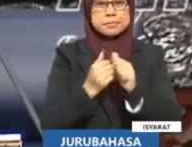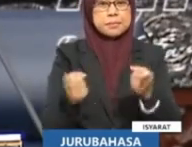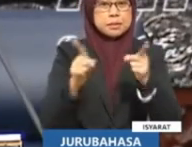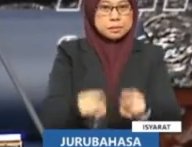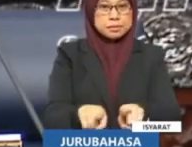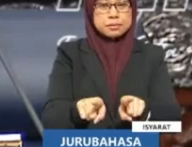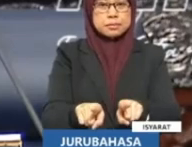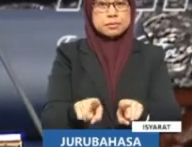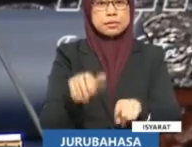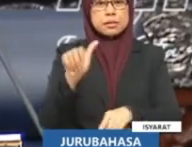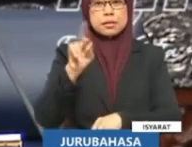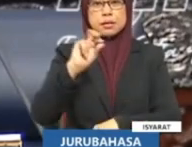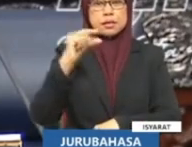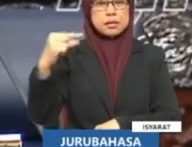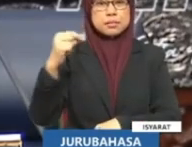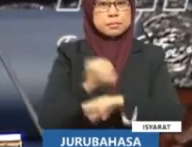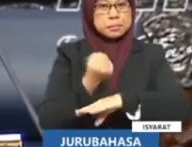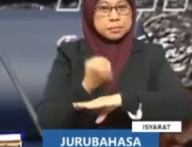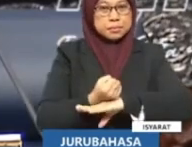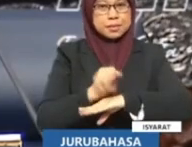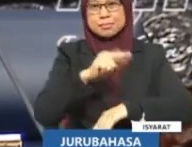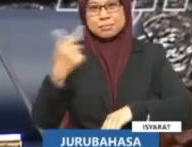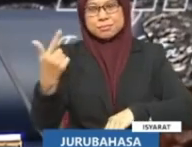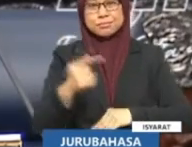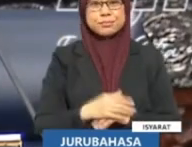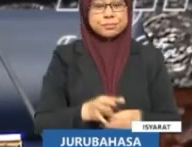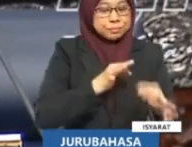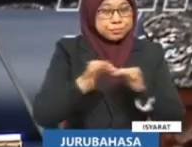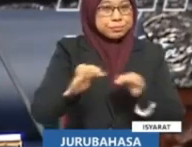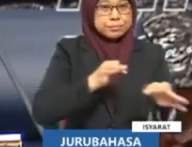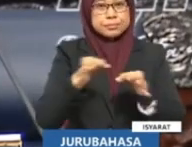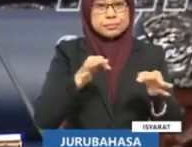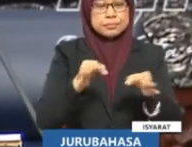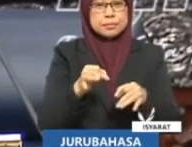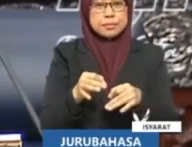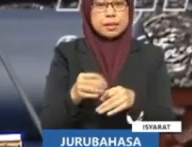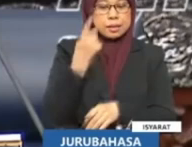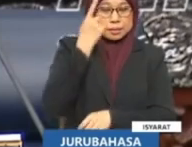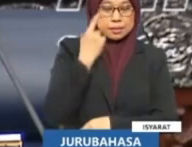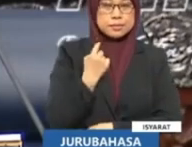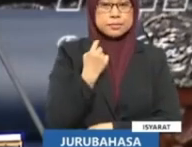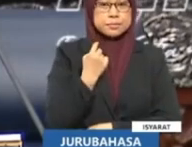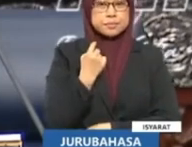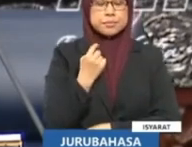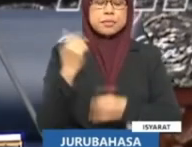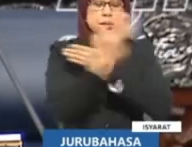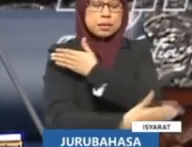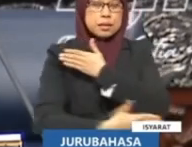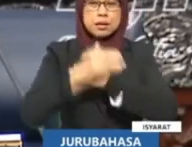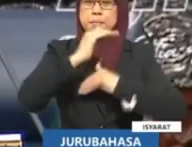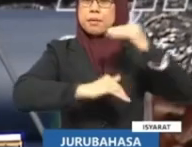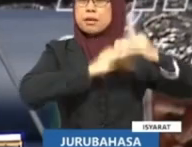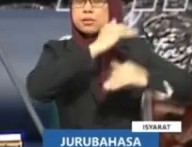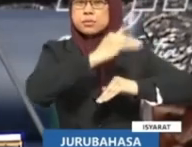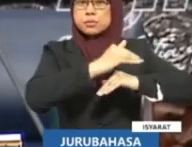seperti arah batu dan sebagainya seenak Jelaskan sebagaimana yang diminta cuma klo gerai negara